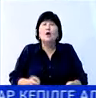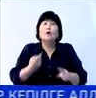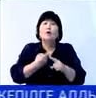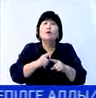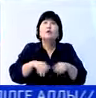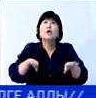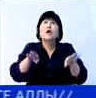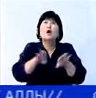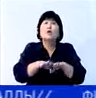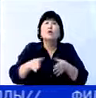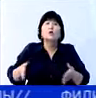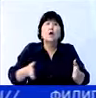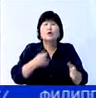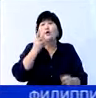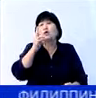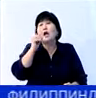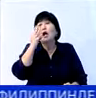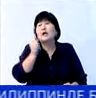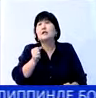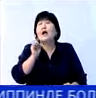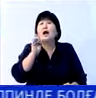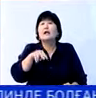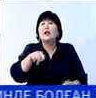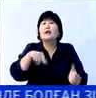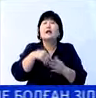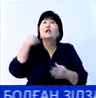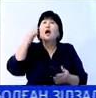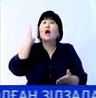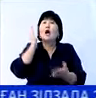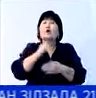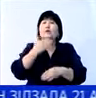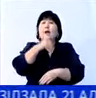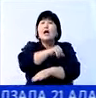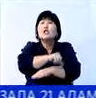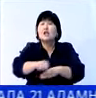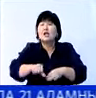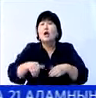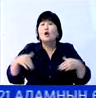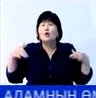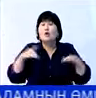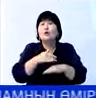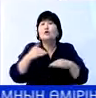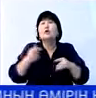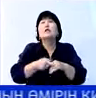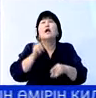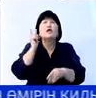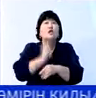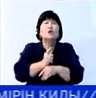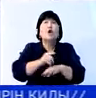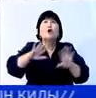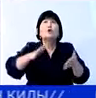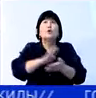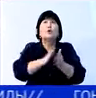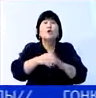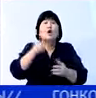орай үстіміздегі жылдың 3-ші қарашасынан бастап Арал-Аласнан Ақтөбе облысының шекарасына дейін көлік қозғалысына шектеу қойылды. Төтеншеліктер